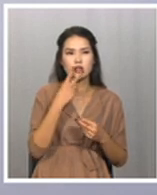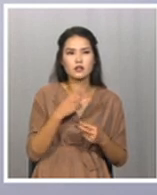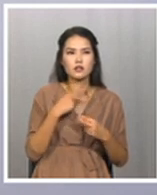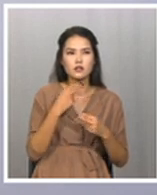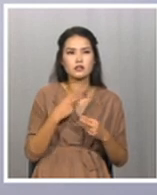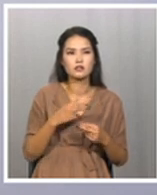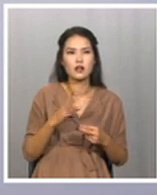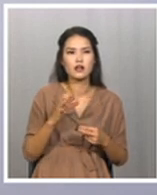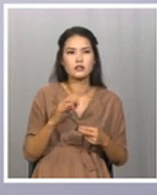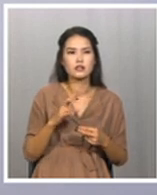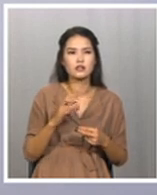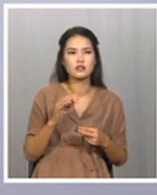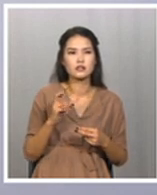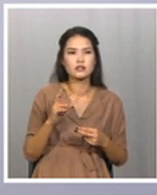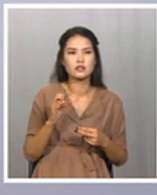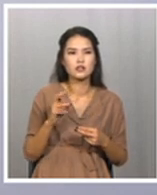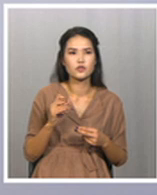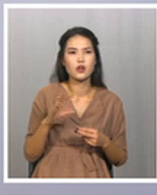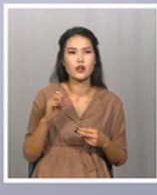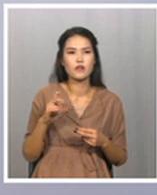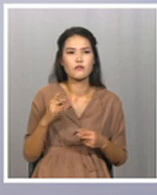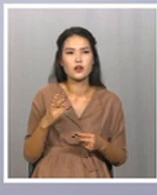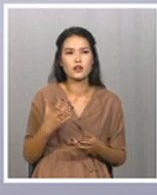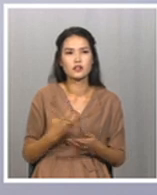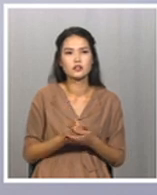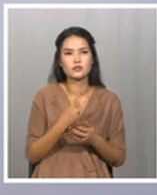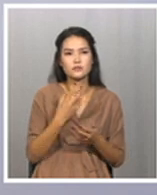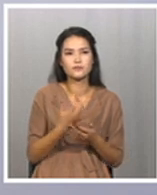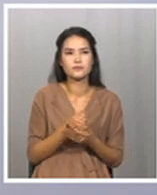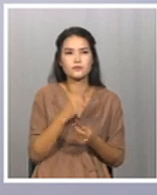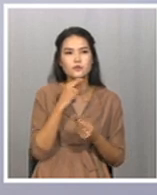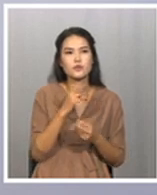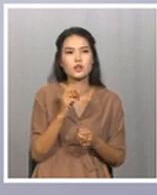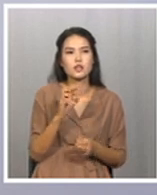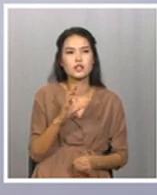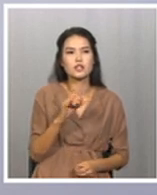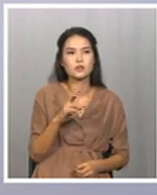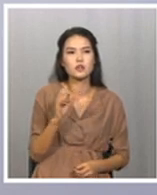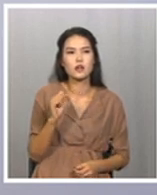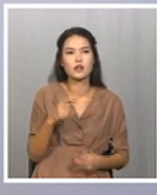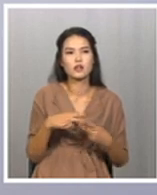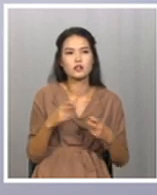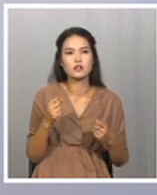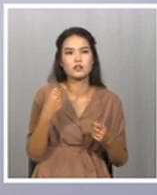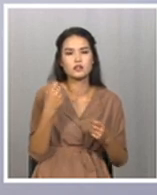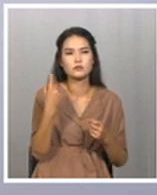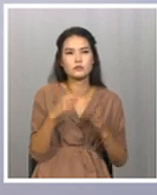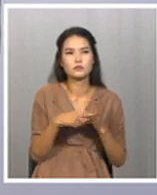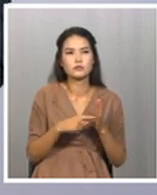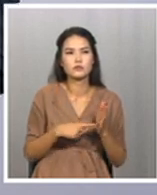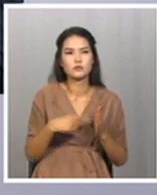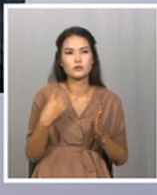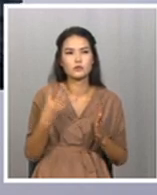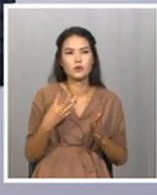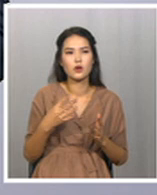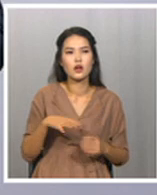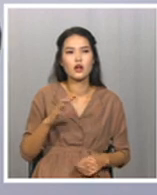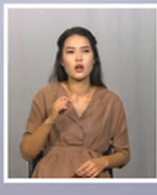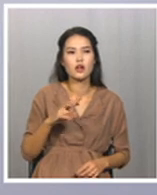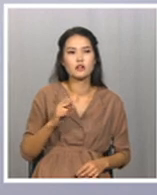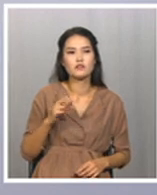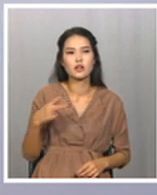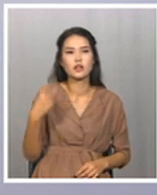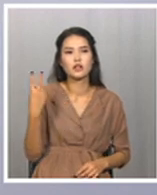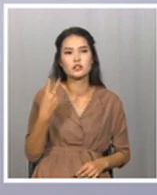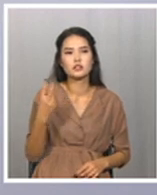косинус альфаның мәнін табайық. Бұл жерде не берілген? Синус альфа 4-тен 1-ге тең. Альфа болса,